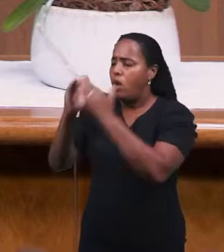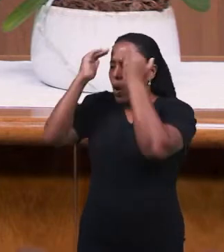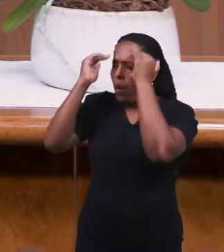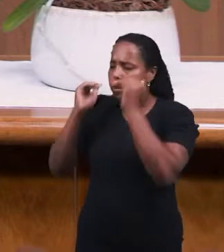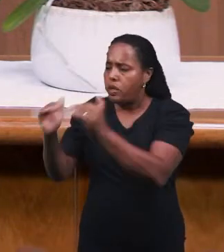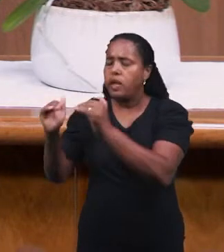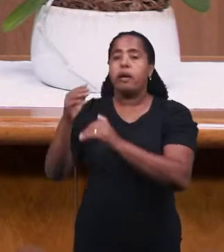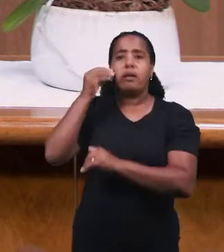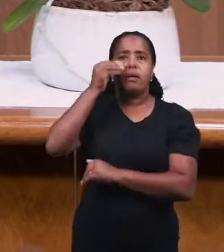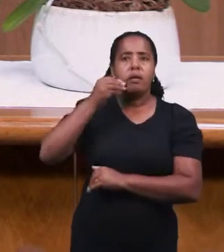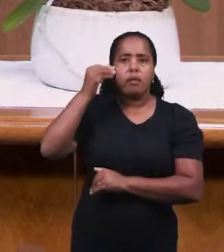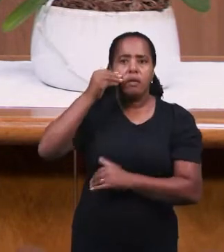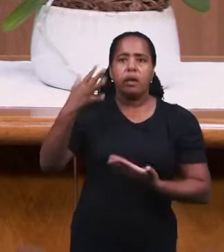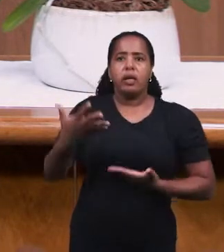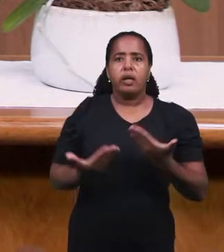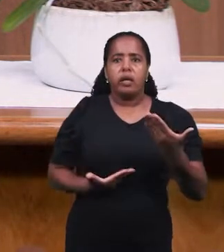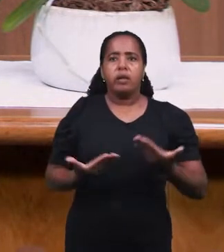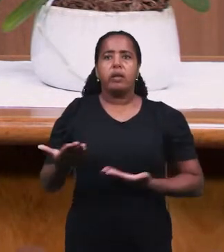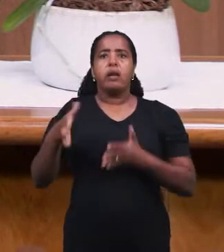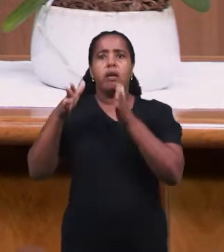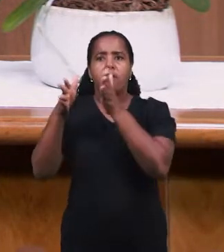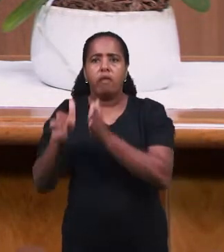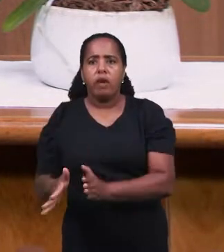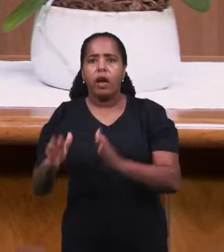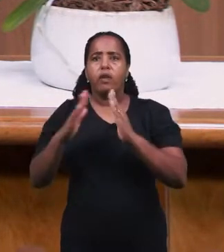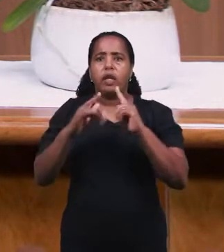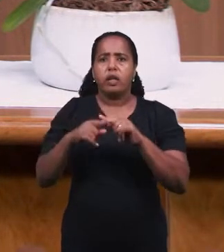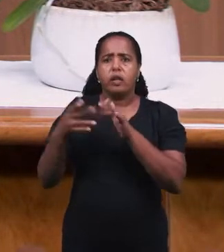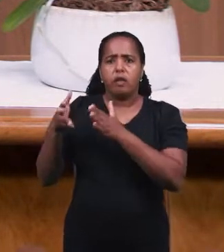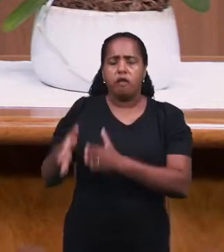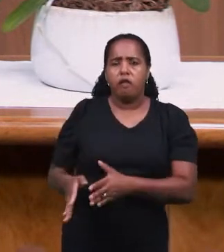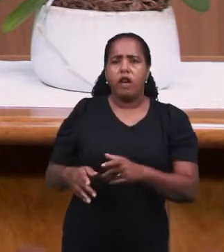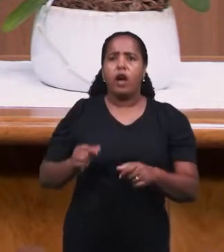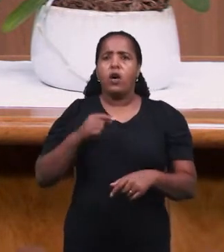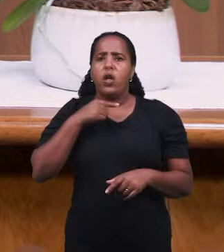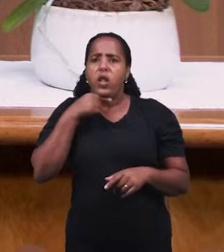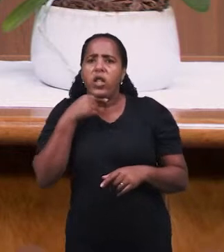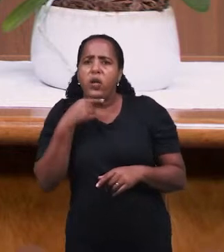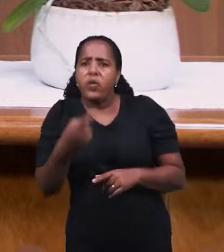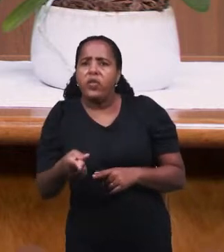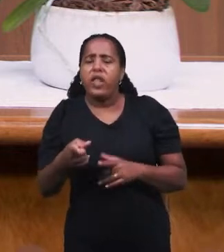celui-là est le chemin. C'est l'expérience de l'Église.